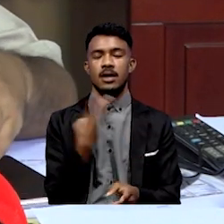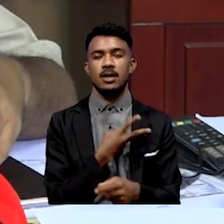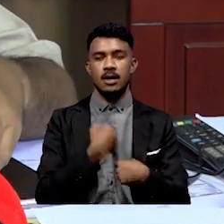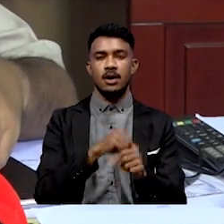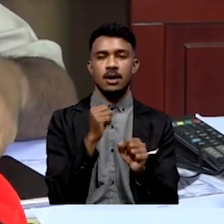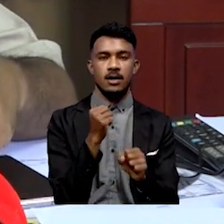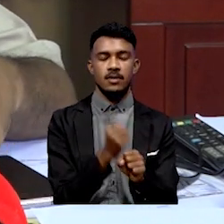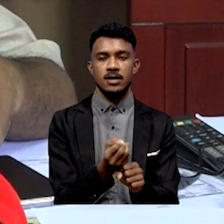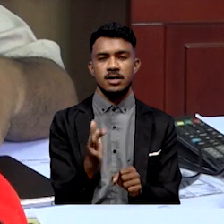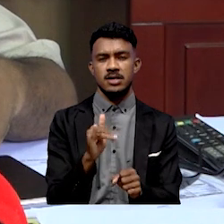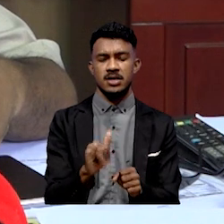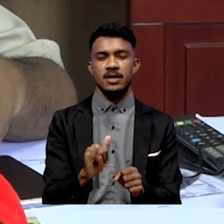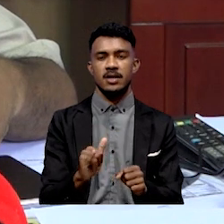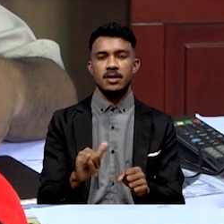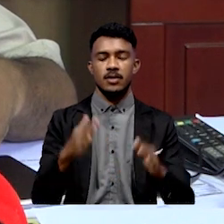bahaya sini stragus umumnya.